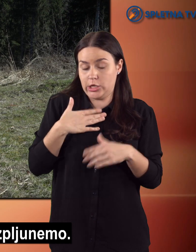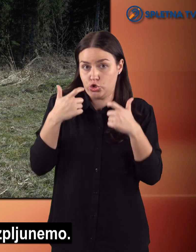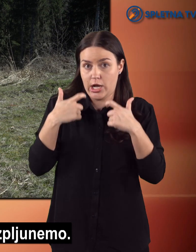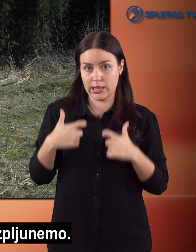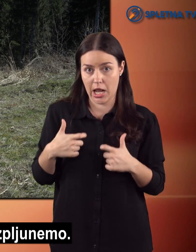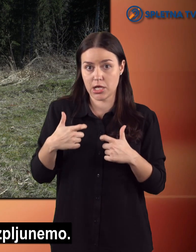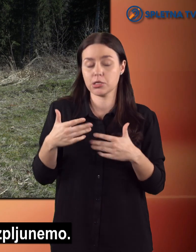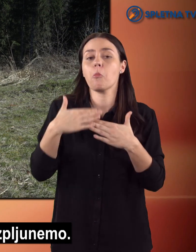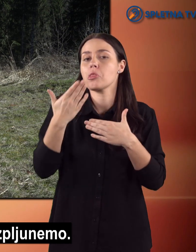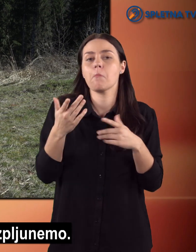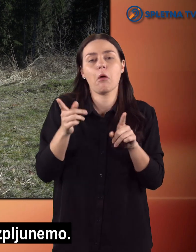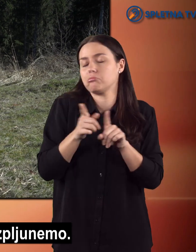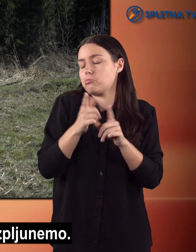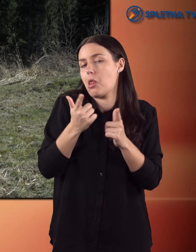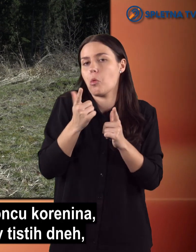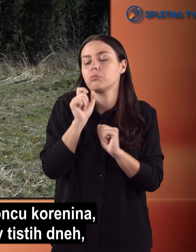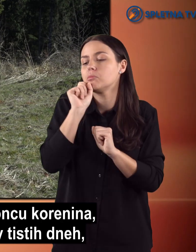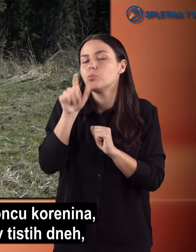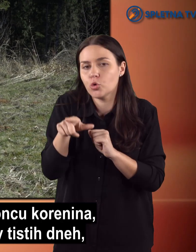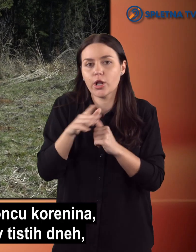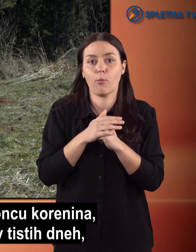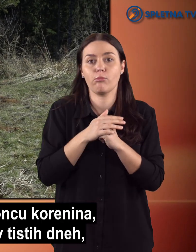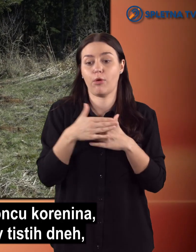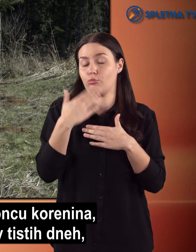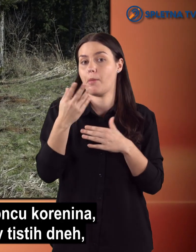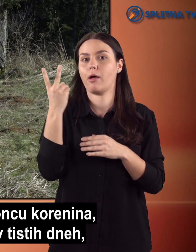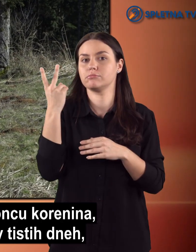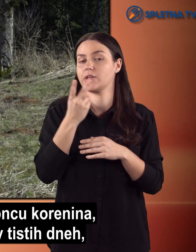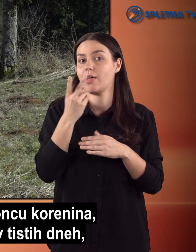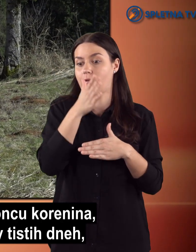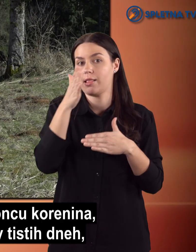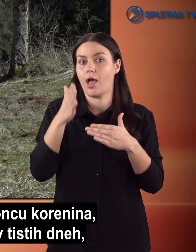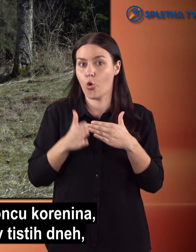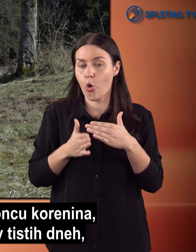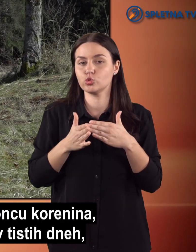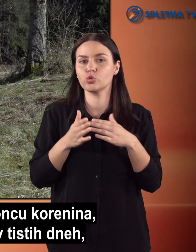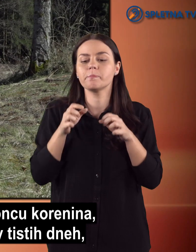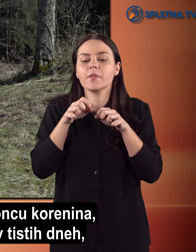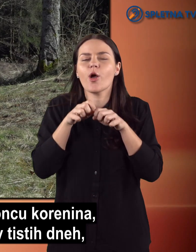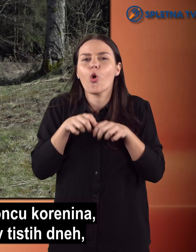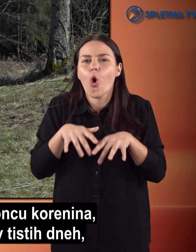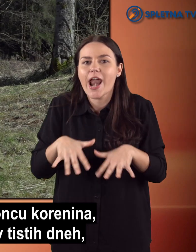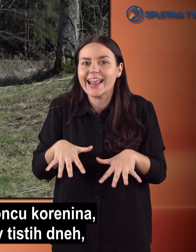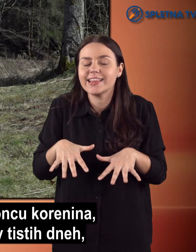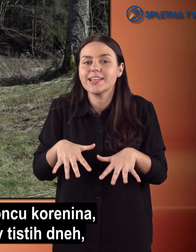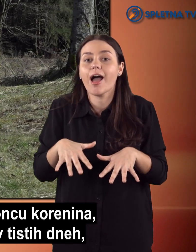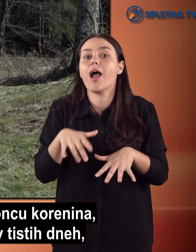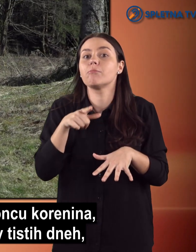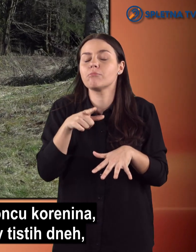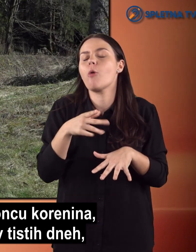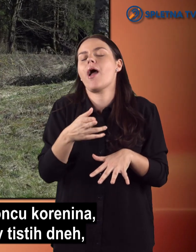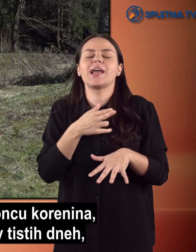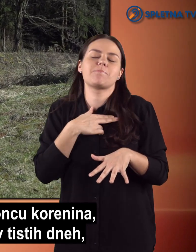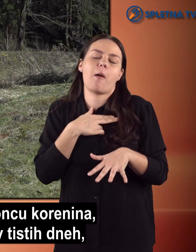to kar splunemo ven. In potem seveda na koncu korenina, ki pa jo